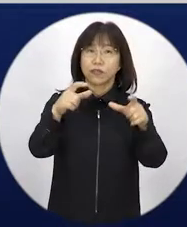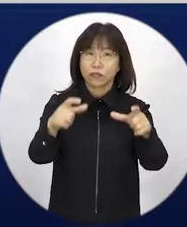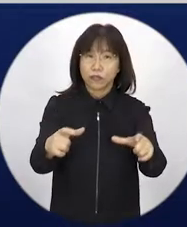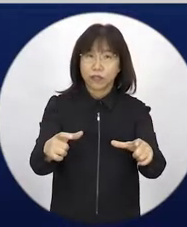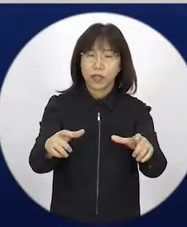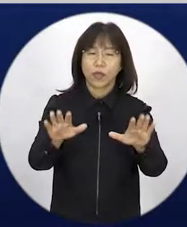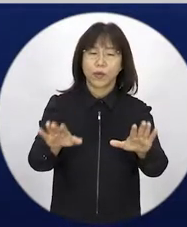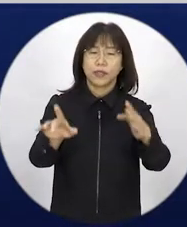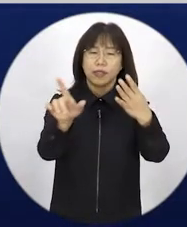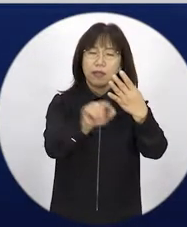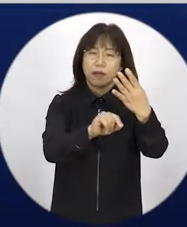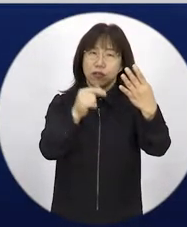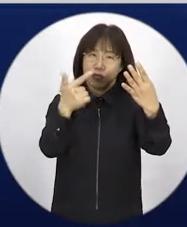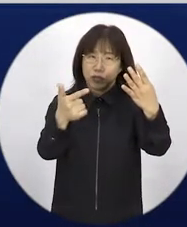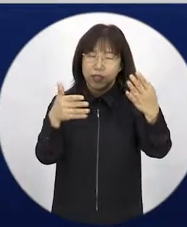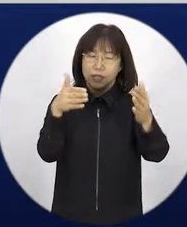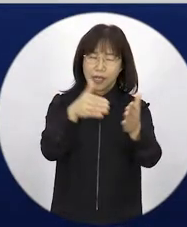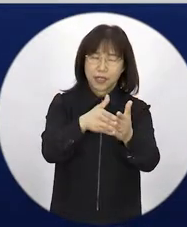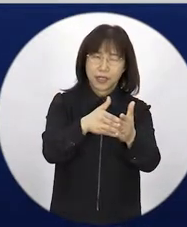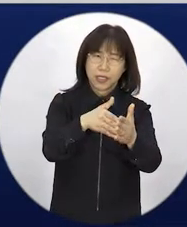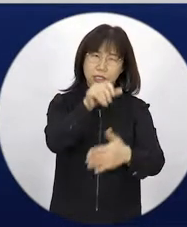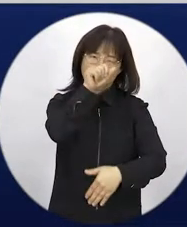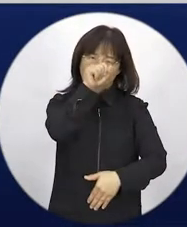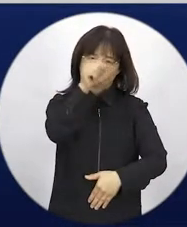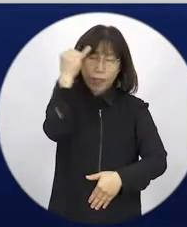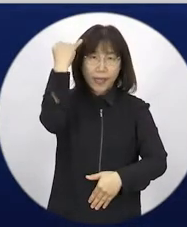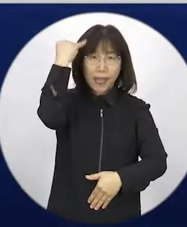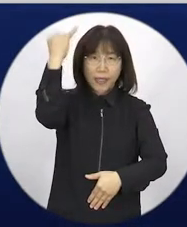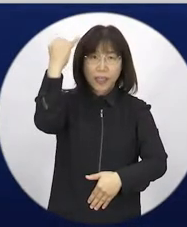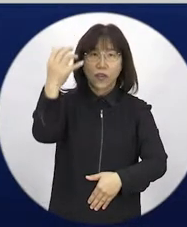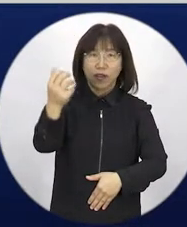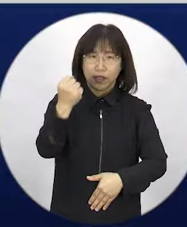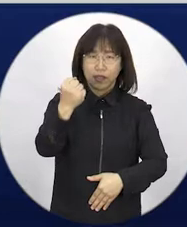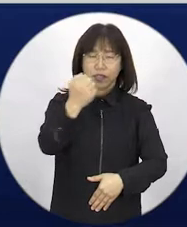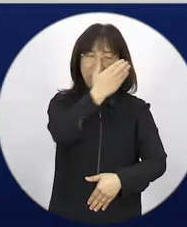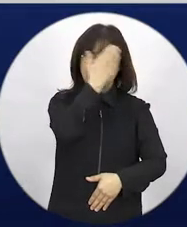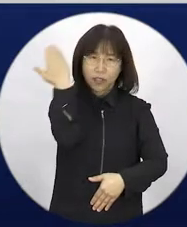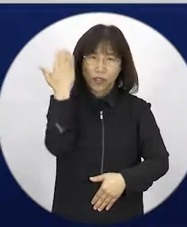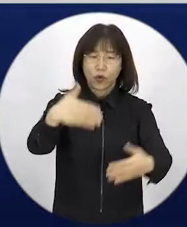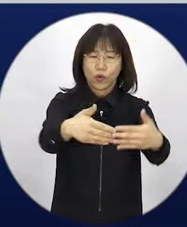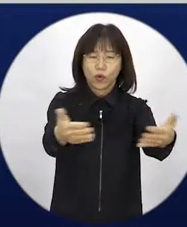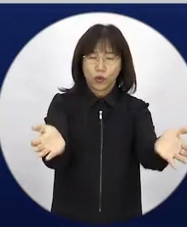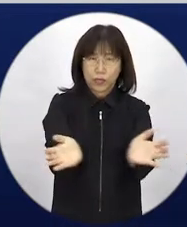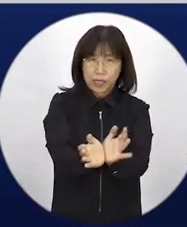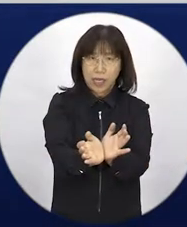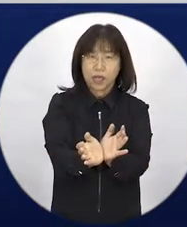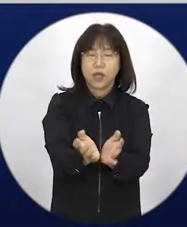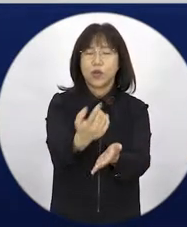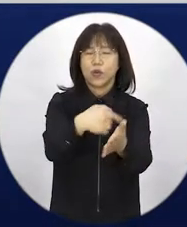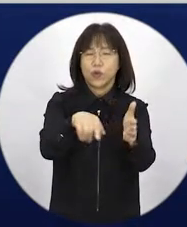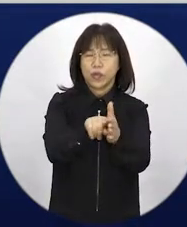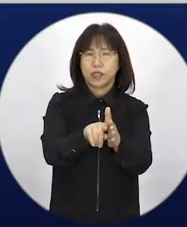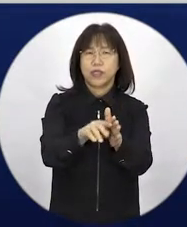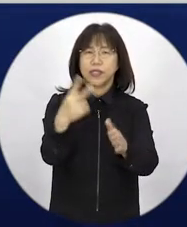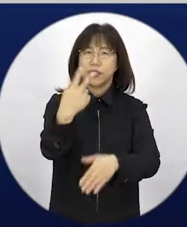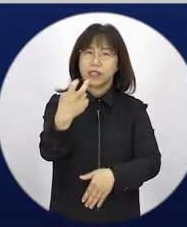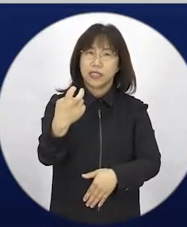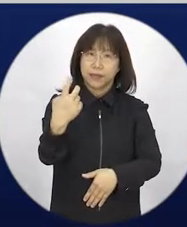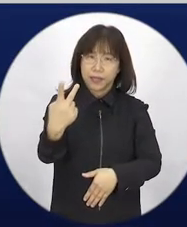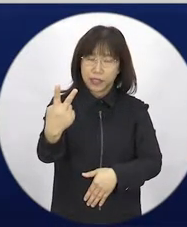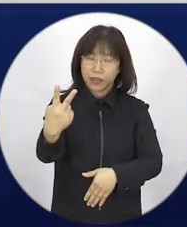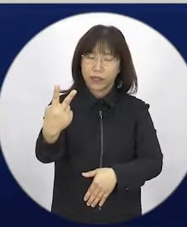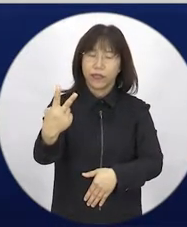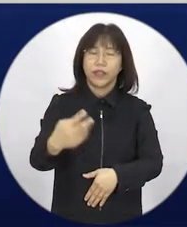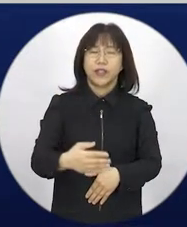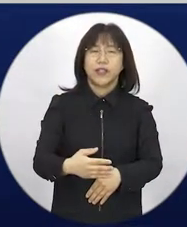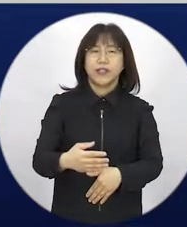강서구가 오는 4월 6일까지 참신한 아이디어를 가진 청년 공동체 활성화를 위해 2022년 청년 네트워크